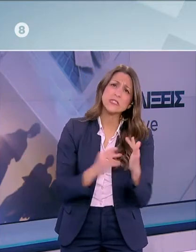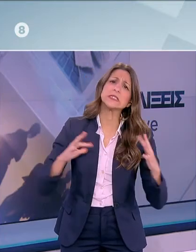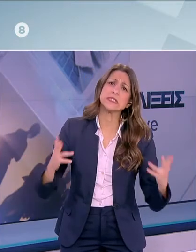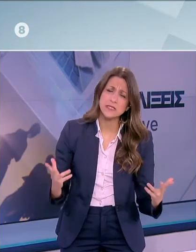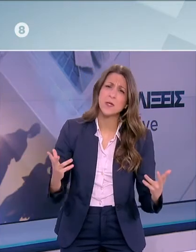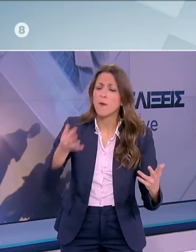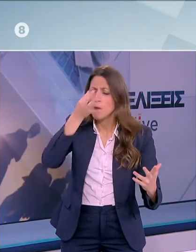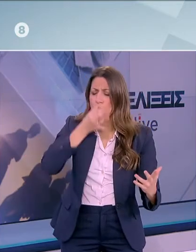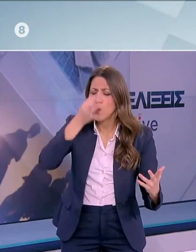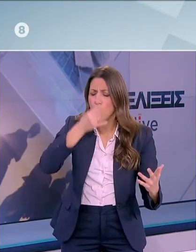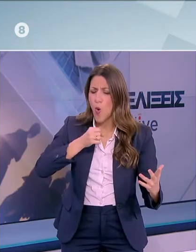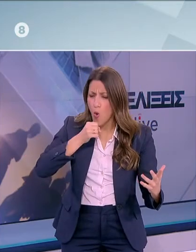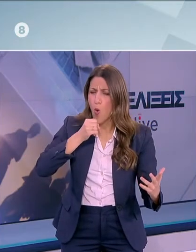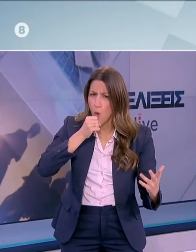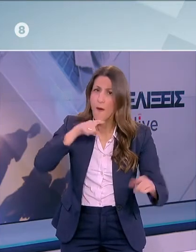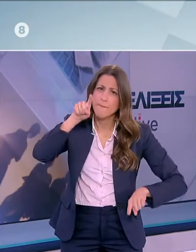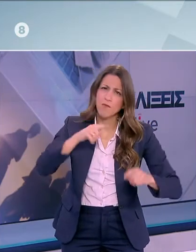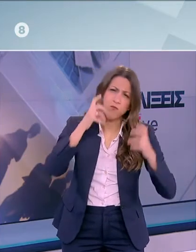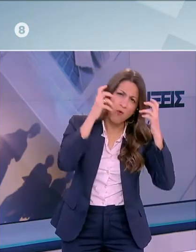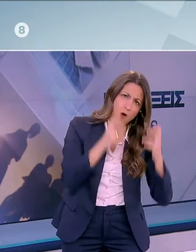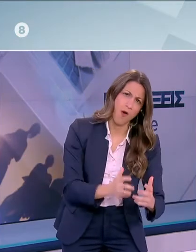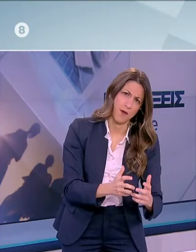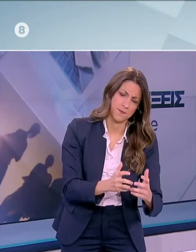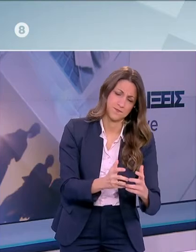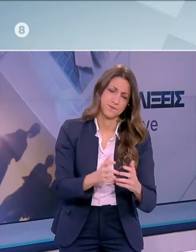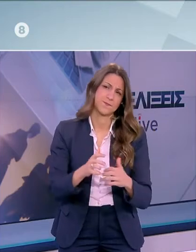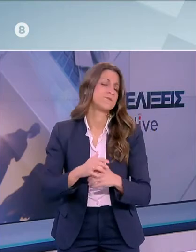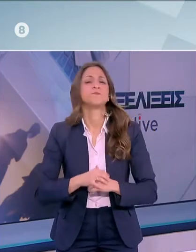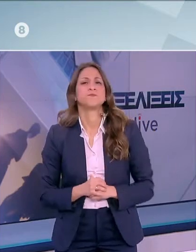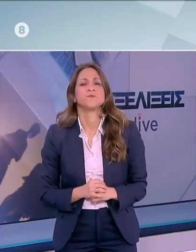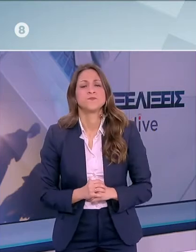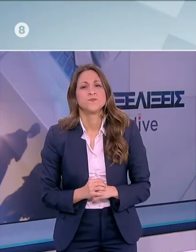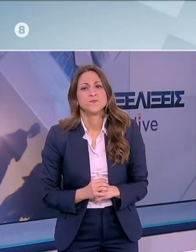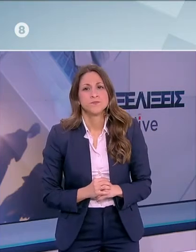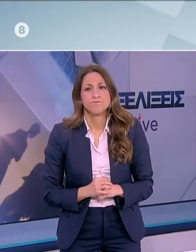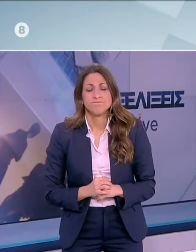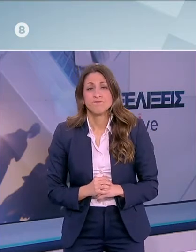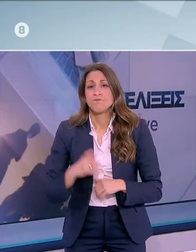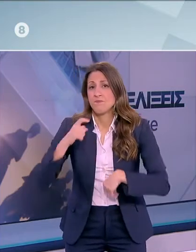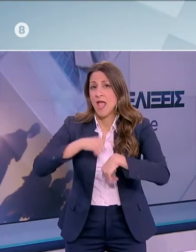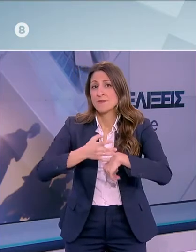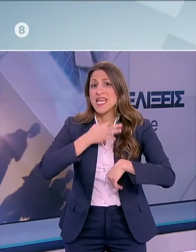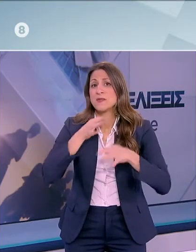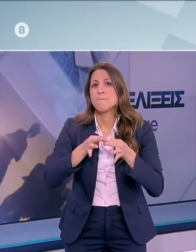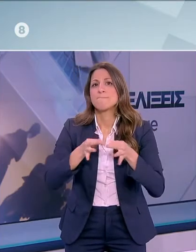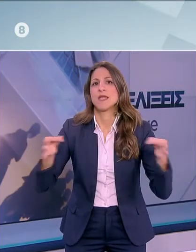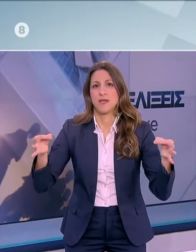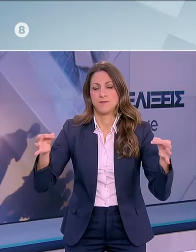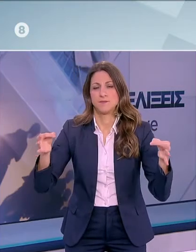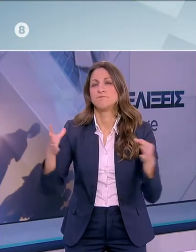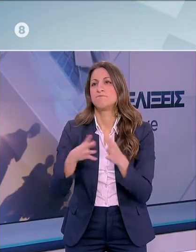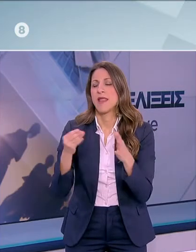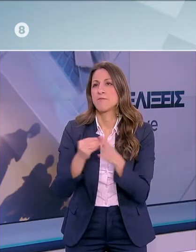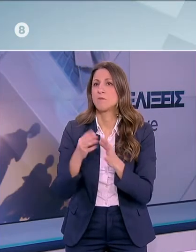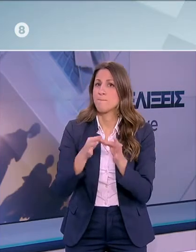κοινού κρυολογήματος κάποτε σοβαρού κάθε χειμώνα. Εάν δεν υπάρξουν άλλα μέτρα, όπως παραδείγματος χάρη ένα καλό